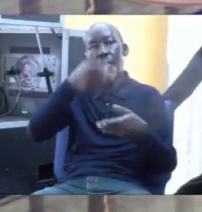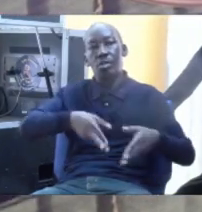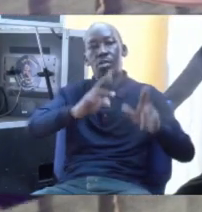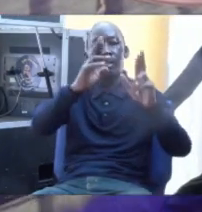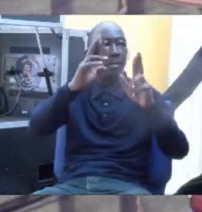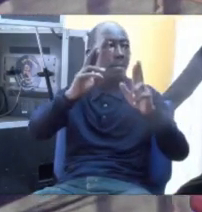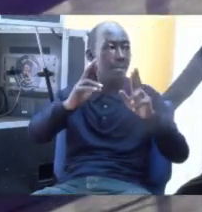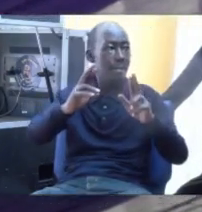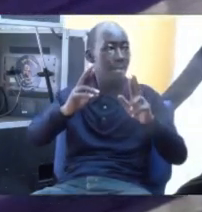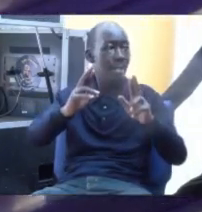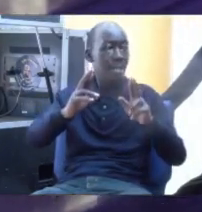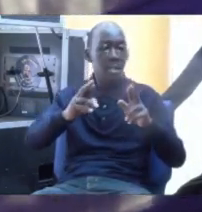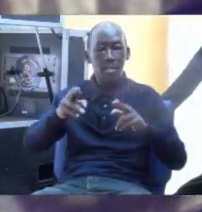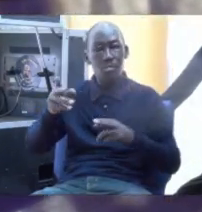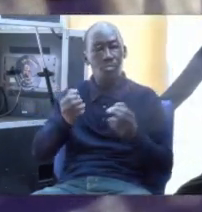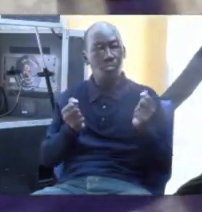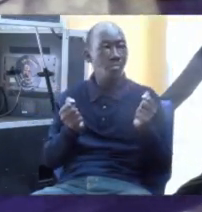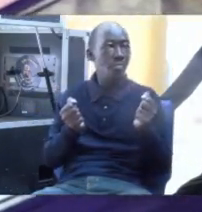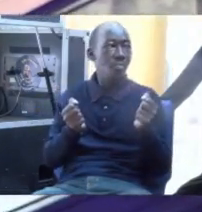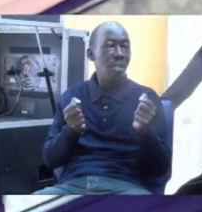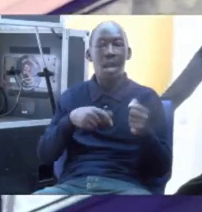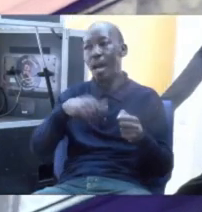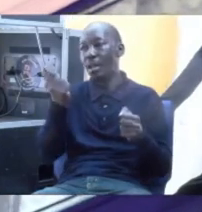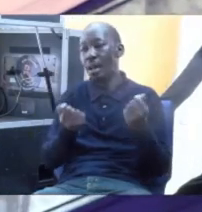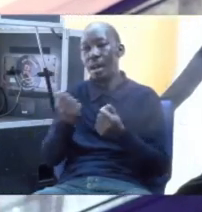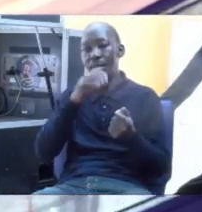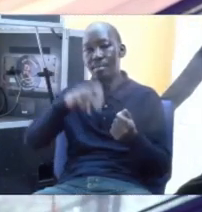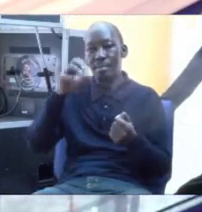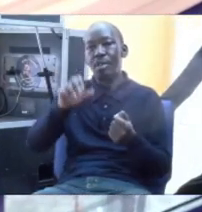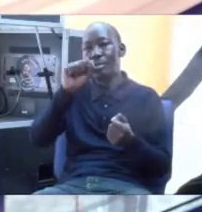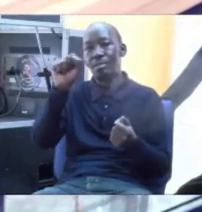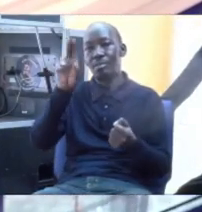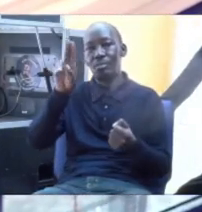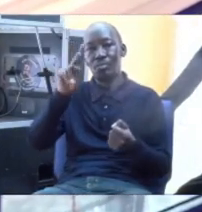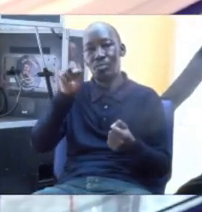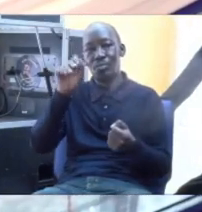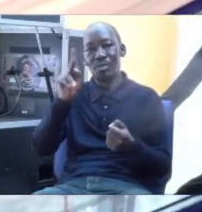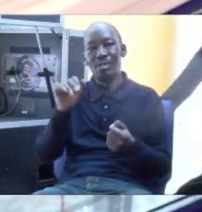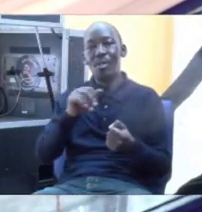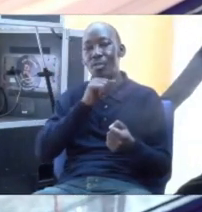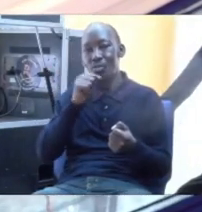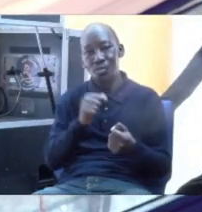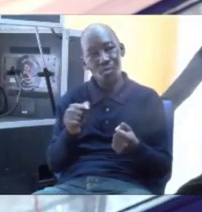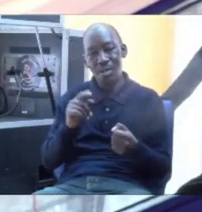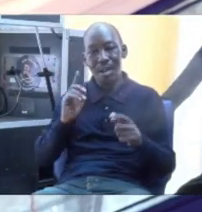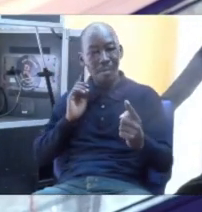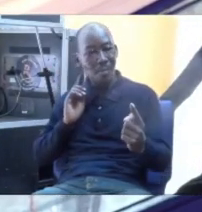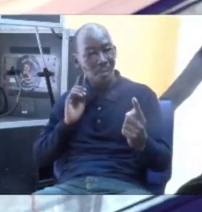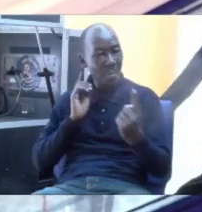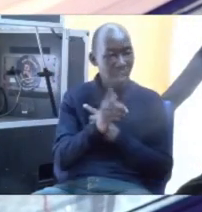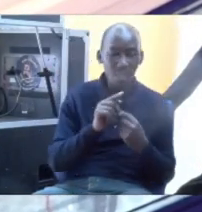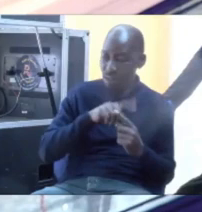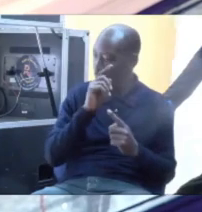katika barabara ya Thika Road. And a Suzuki Alto passes. Na Suzuki Alto ikupite. And then you